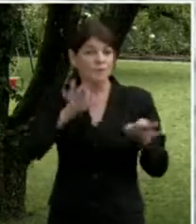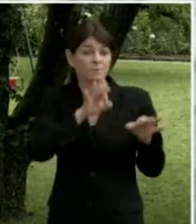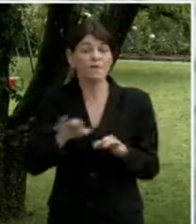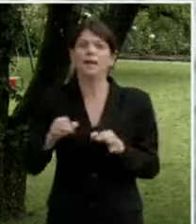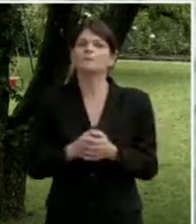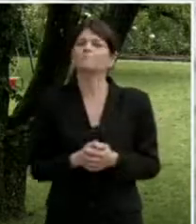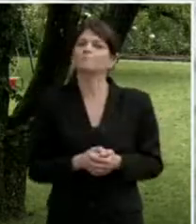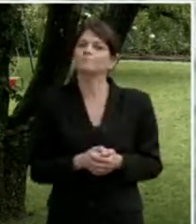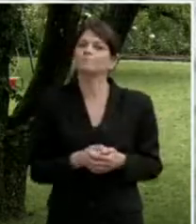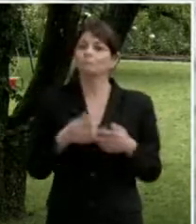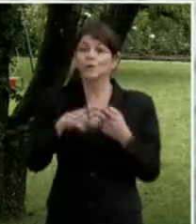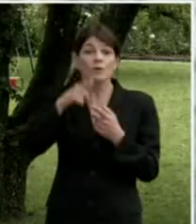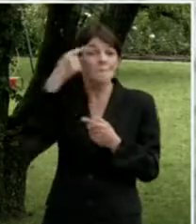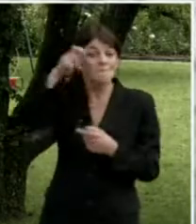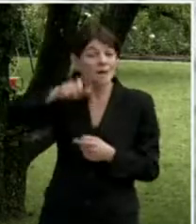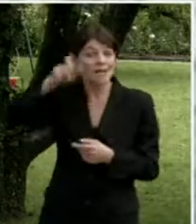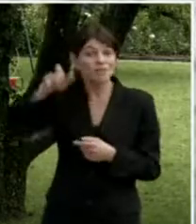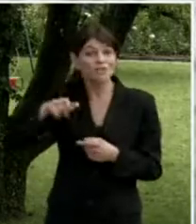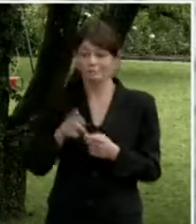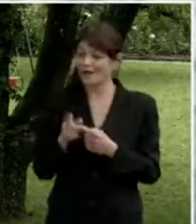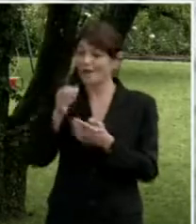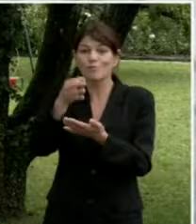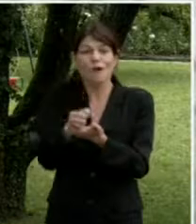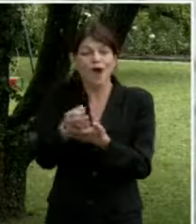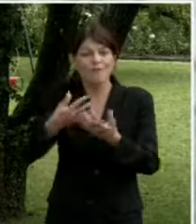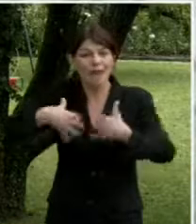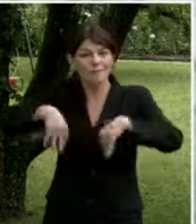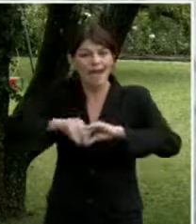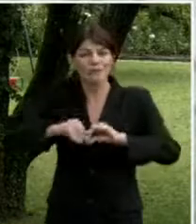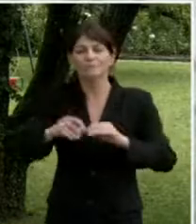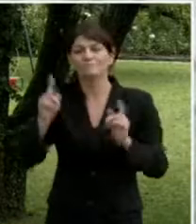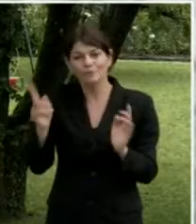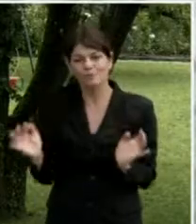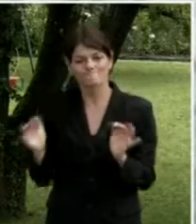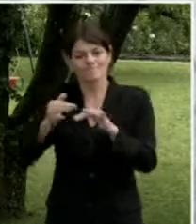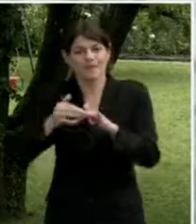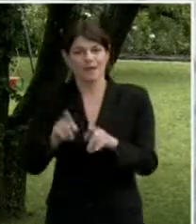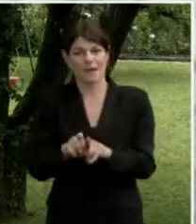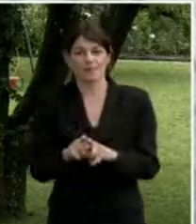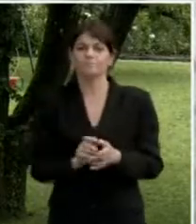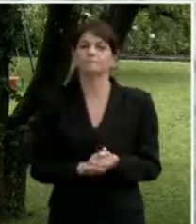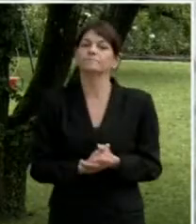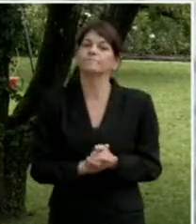vorzubereiten und die Menschen in der Dorfgemeinschaft zusammenzuführen.